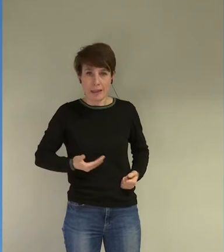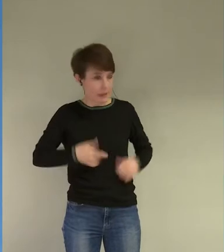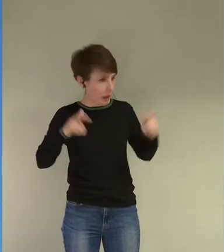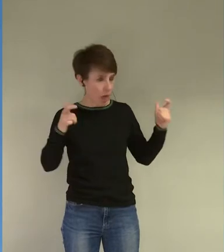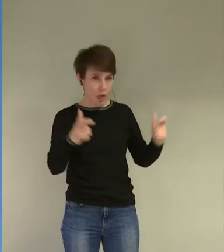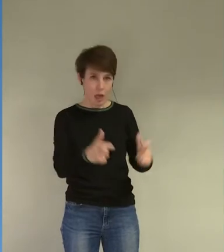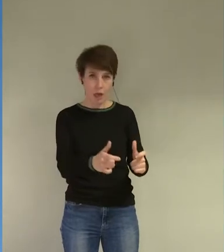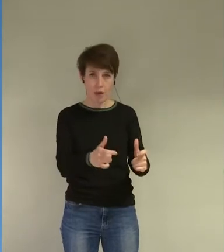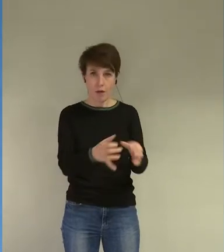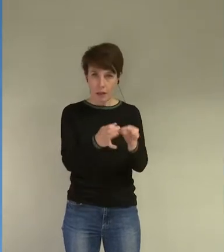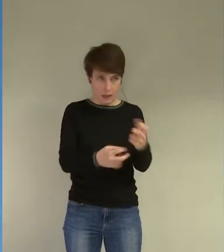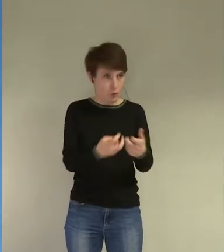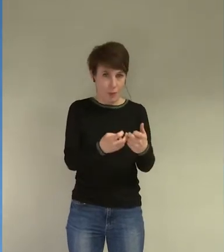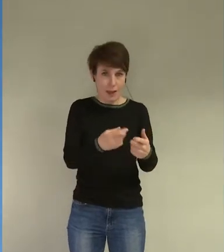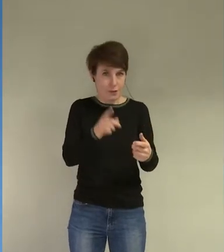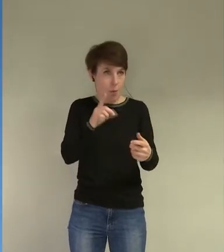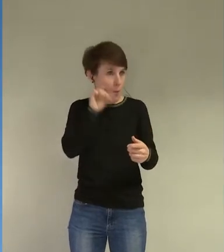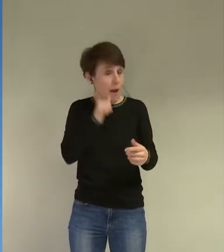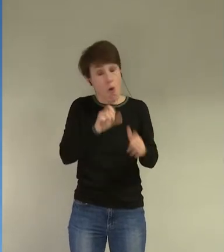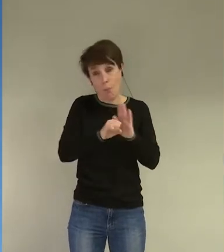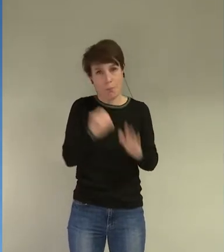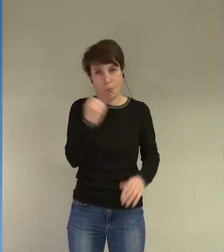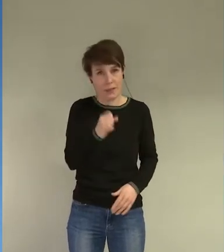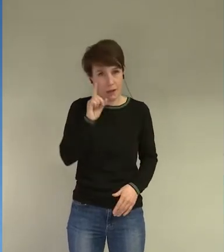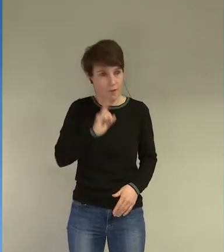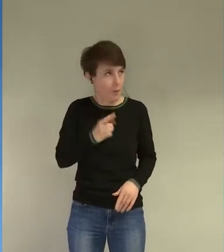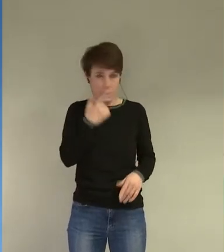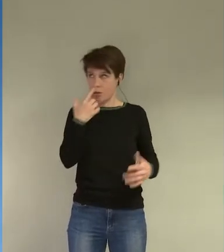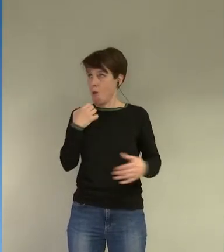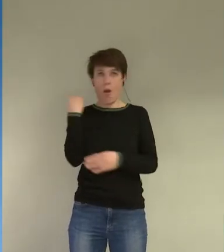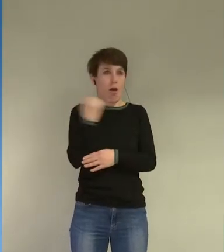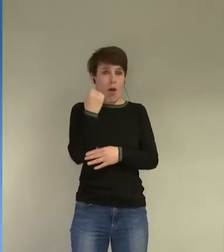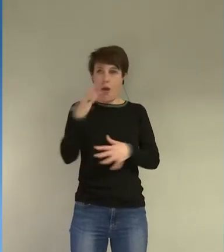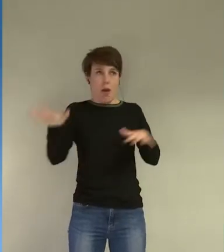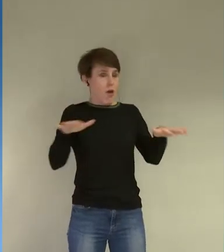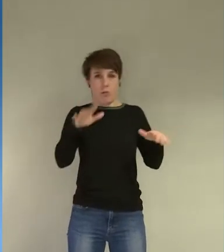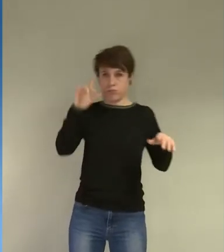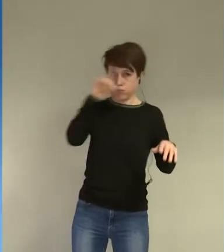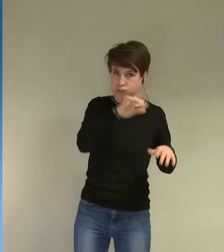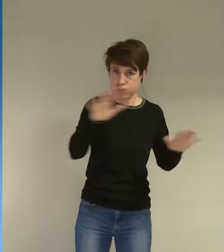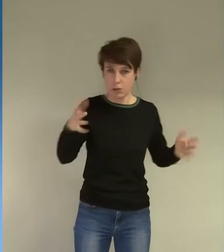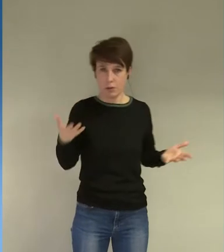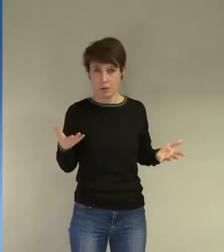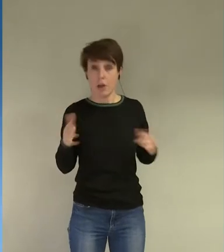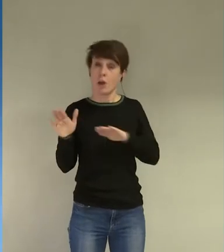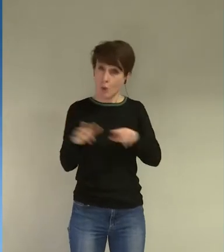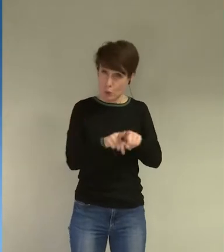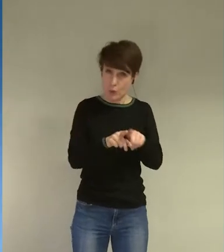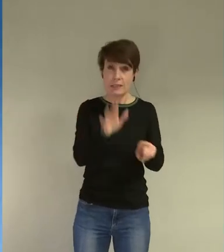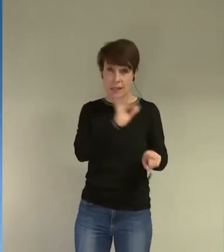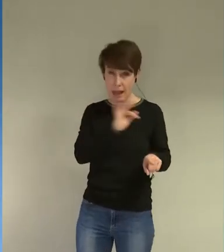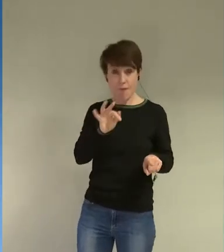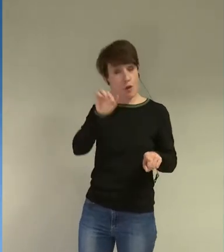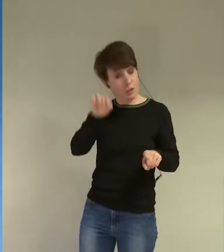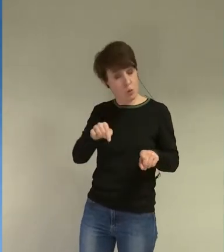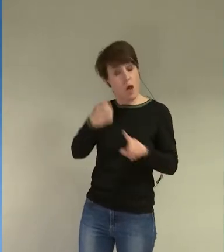dans un stress et des zones de risques inacceptables et la france doit rappeler toujours réaffirmé le droit